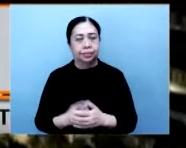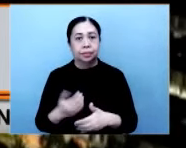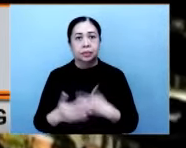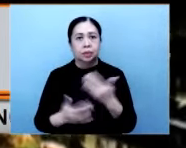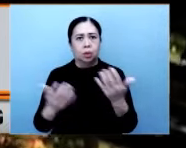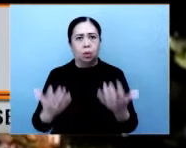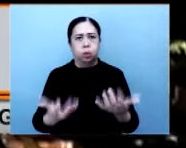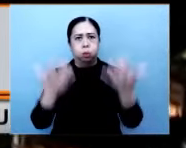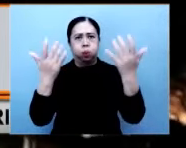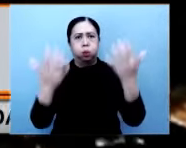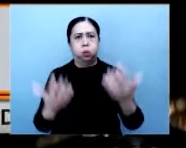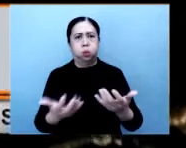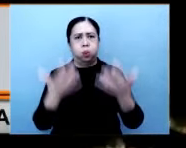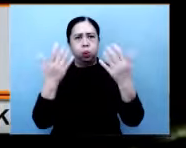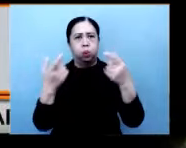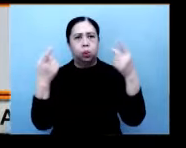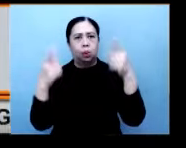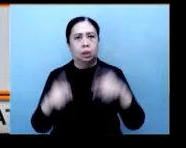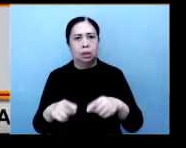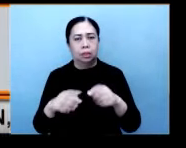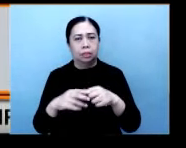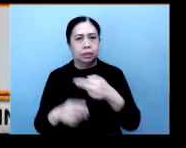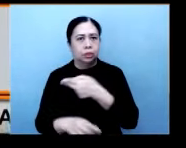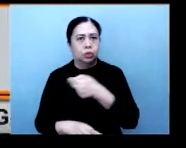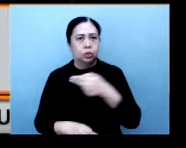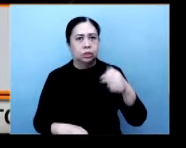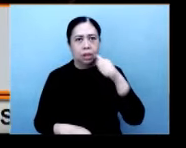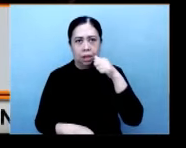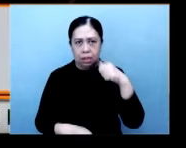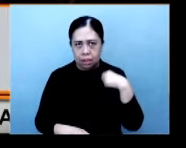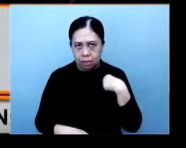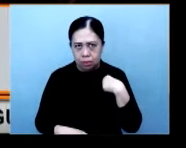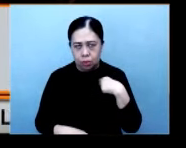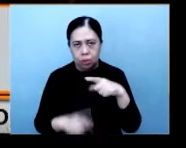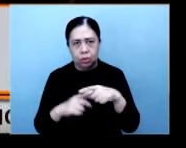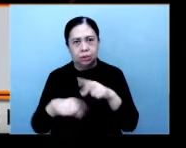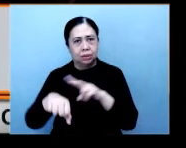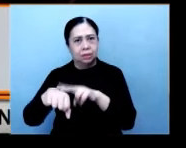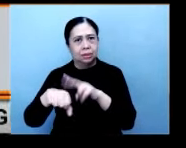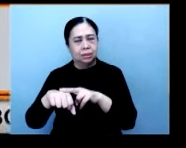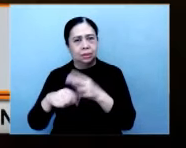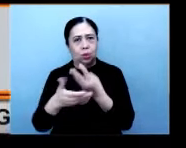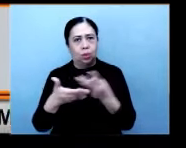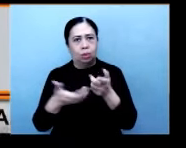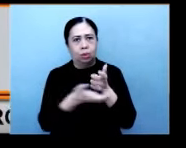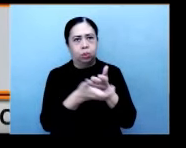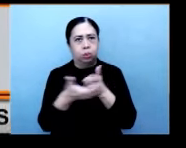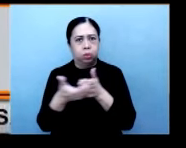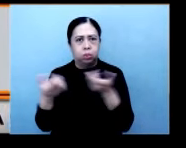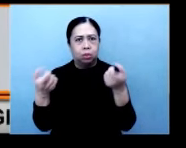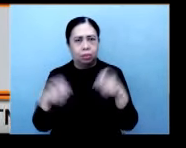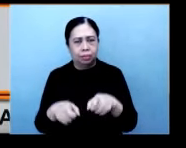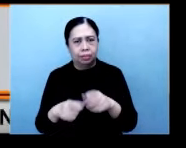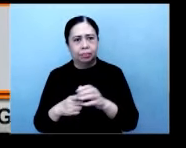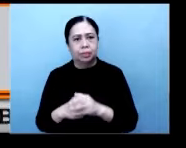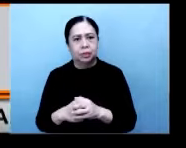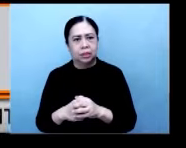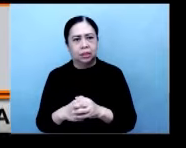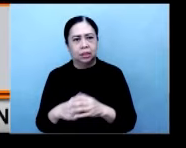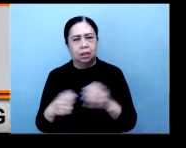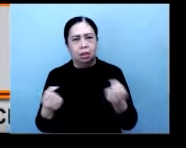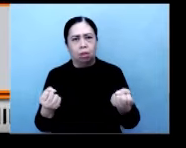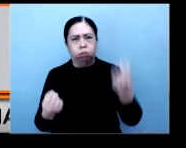Naglalagablab na apoy naman ang bumulabog sa Indonesia kahapon. Isang bodega ng mga armas ang nasunog. Nagdulot pa ito ng ilang